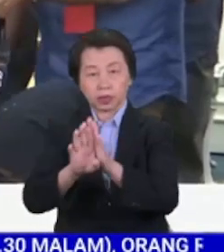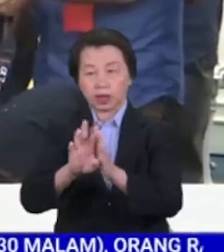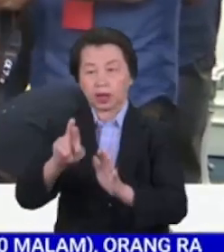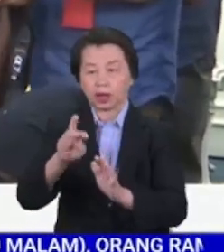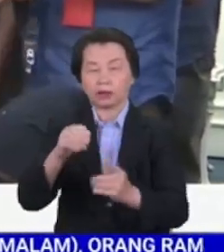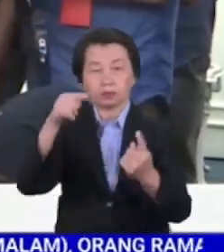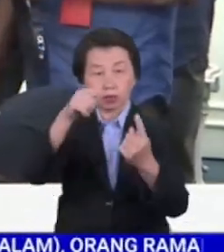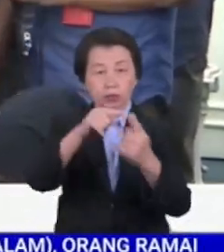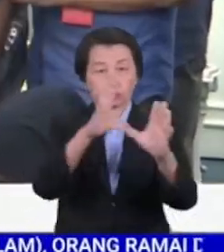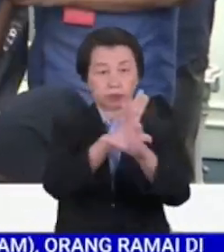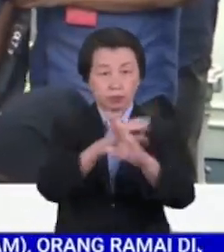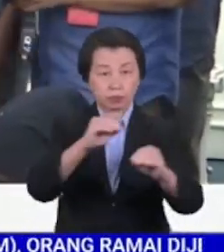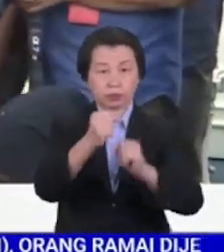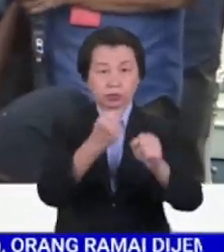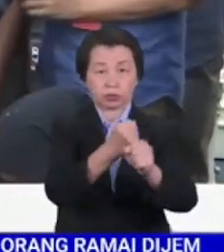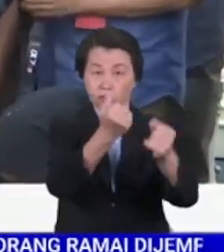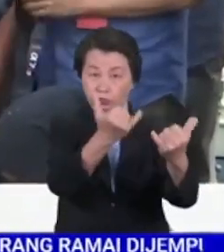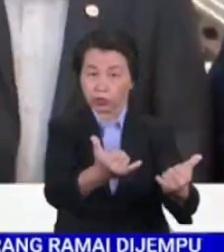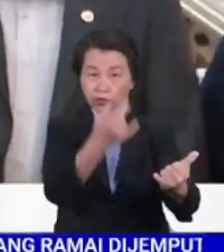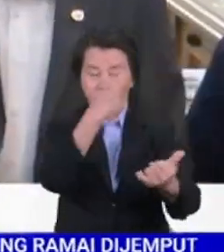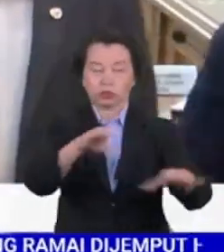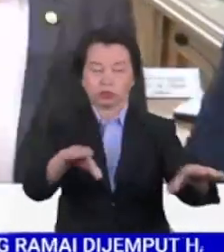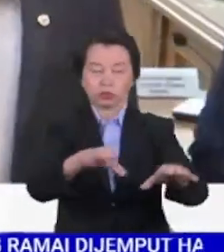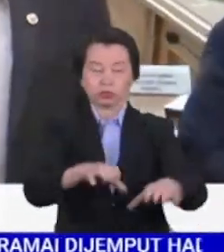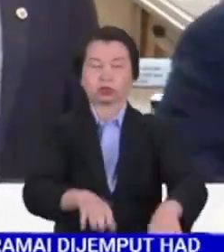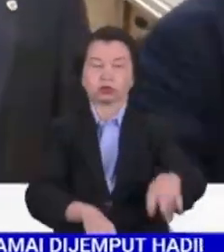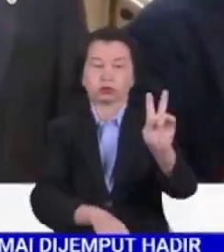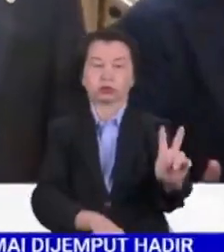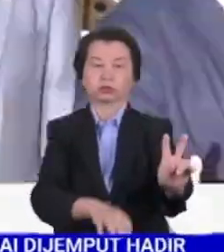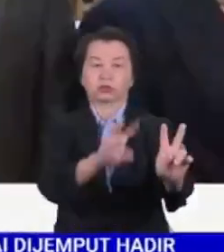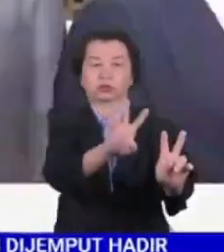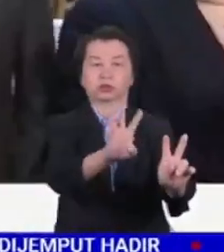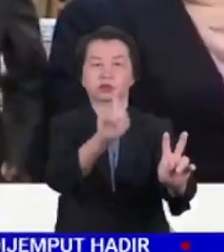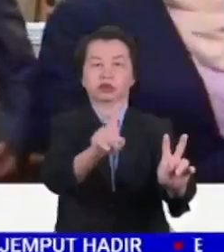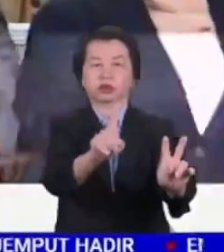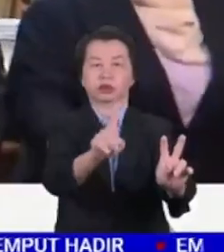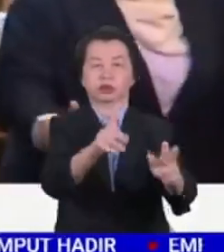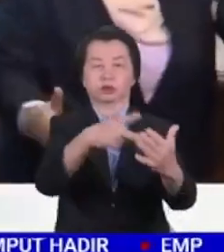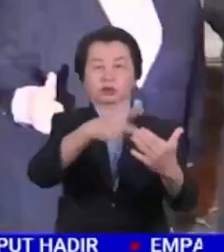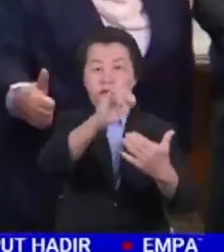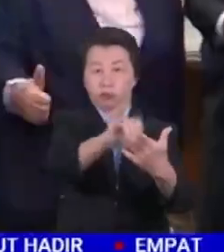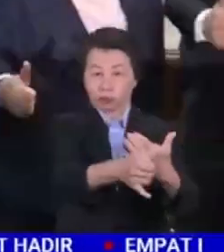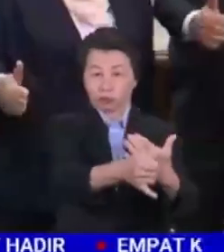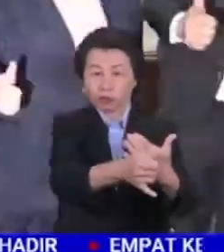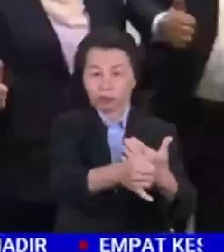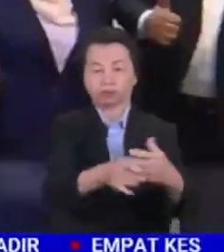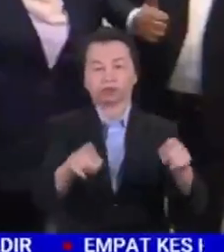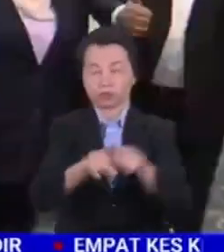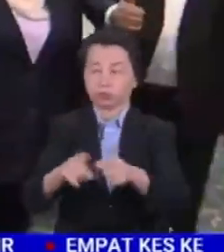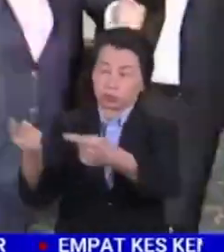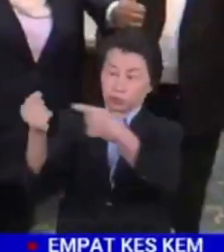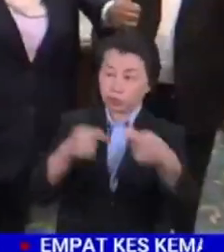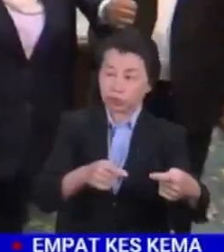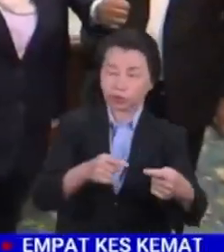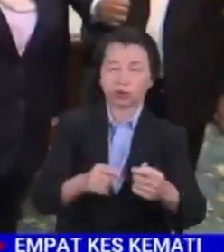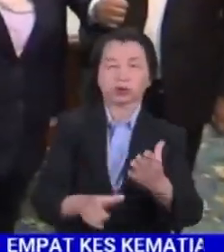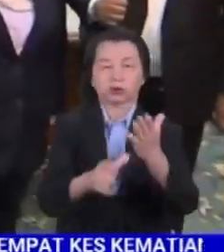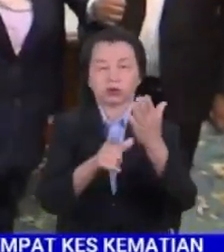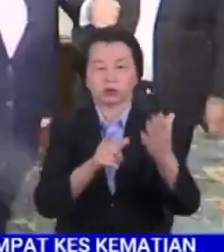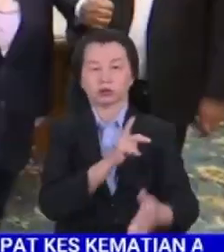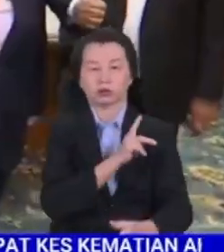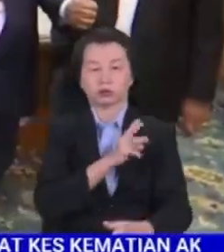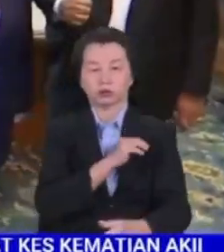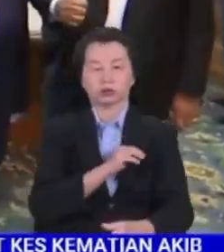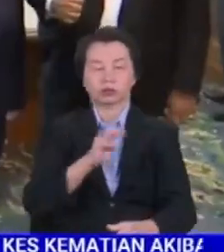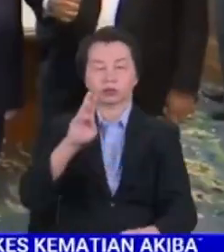RM9.17 bilion kepada Sarawak tahun ini bagi melaksanakan 241 buah projek. Hadir sama Timbalan Premier Dato' Ahmad